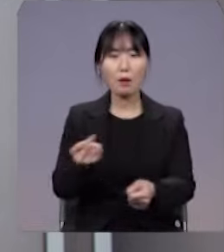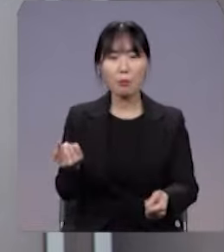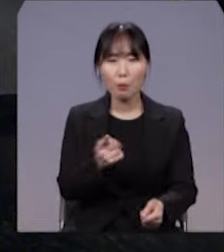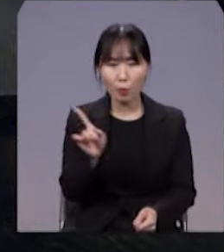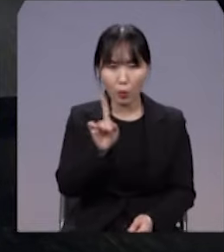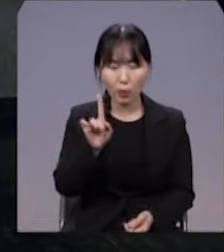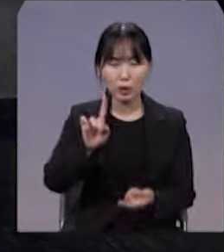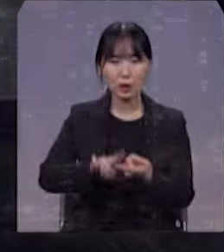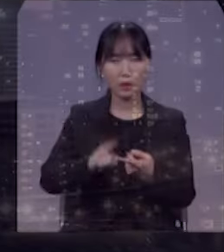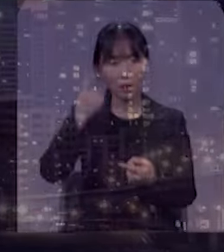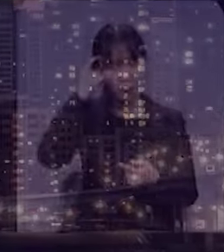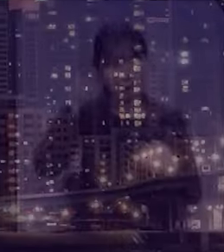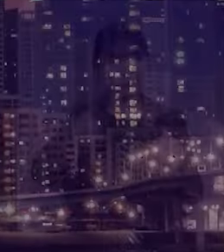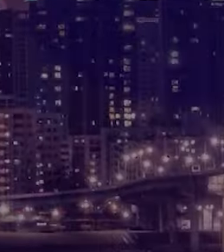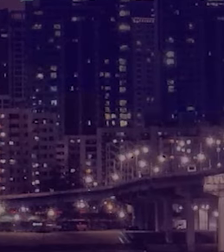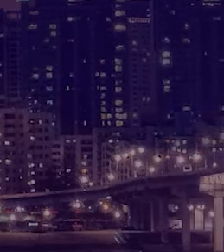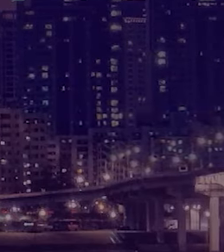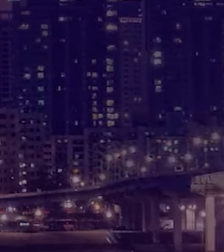여기까지